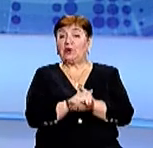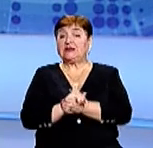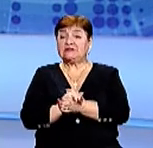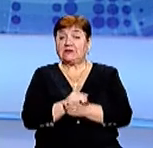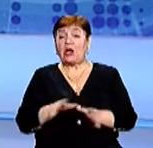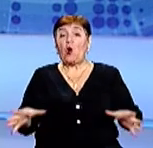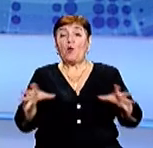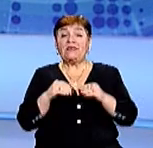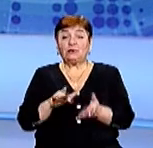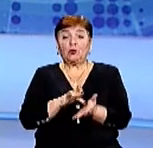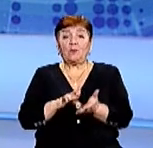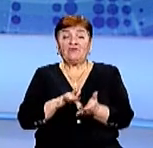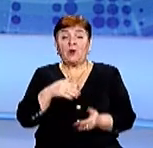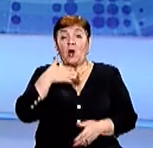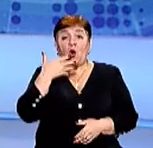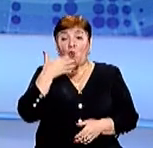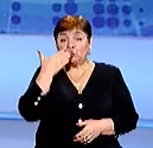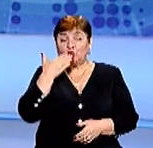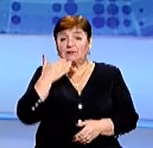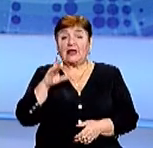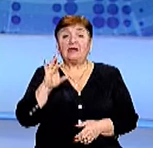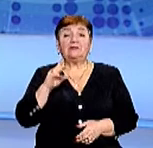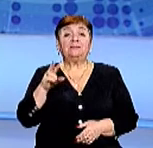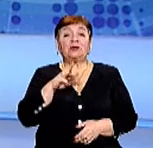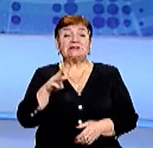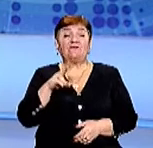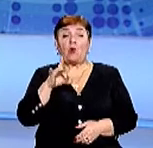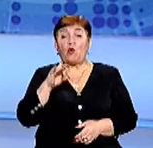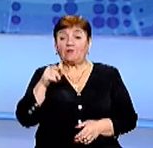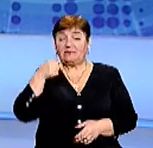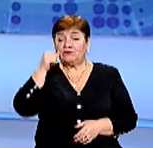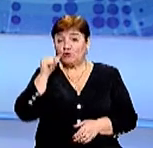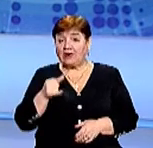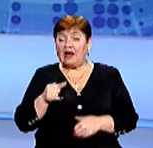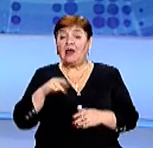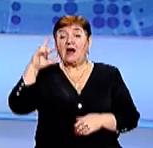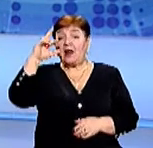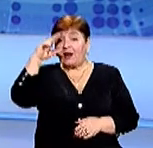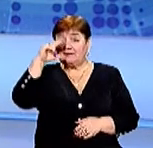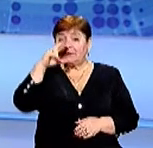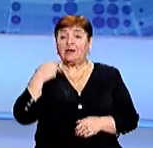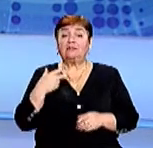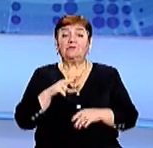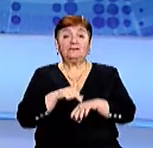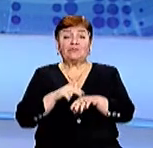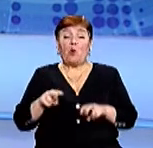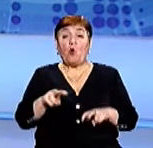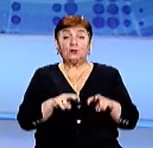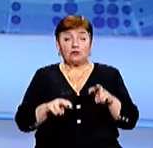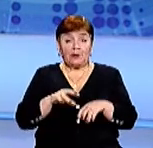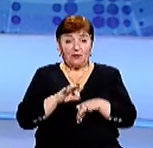організації «Об'єднання ромів Ужгорода» Мирослав Горват. За його словами, вчора в мікрорайоні Радванка правоохоронці провели